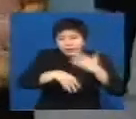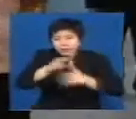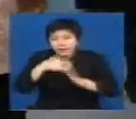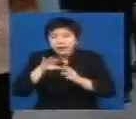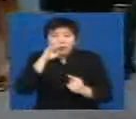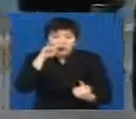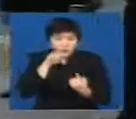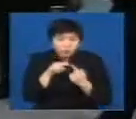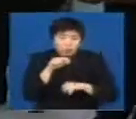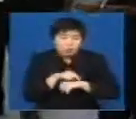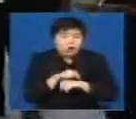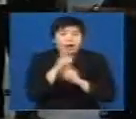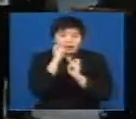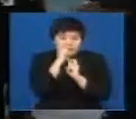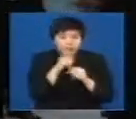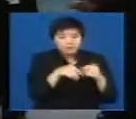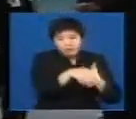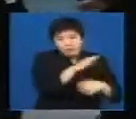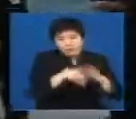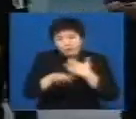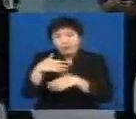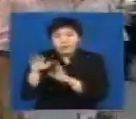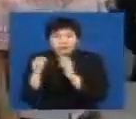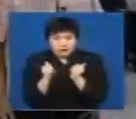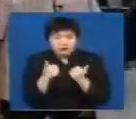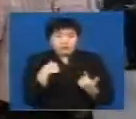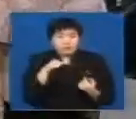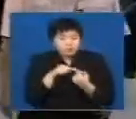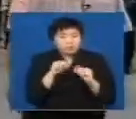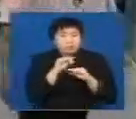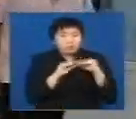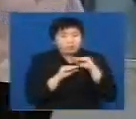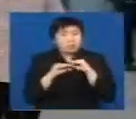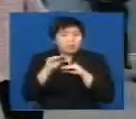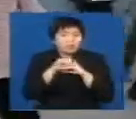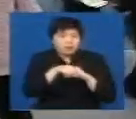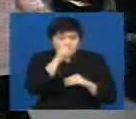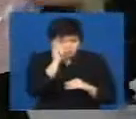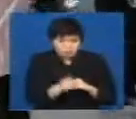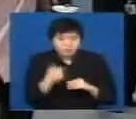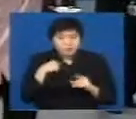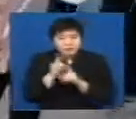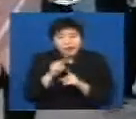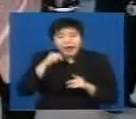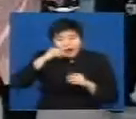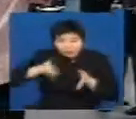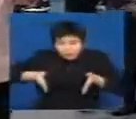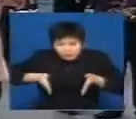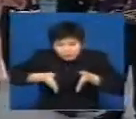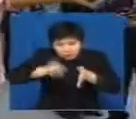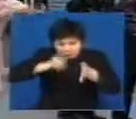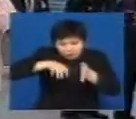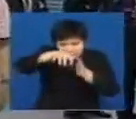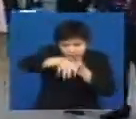านั้นนะ ครับเพราะถ้าที่ผมเห็นตรงนี้คือดาวสตรีมที่บอกว่าโครงการพื้นที่ปลายน้ำเนี่ยจะต้องมีทั้งการขุดลอก ขุด ฟอง ล อก